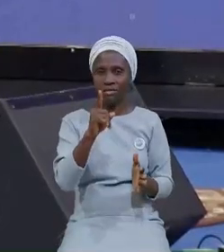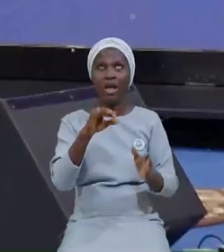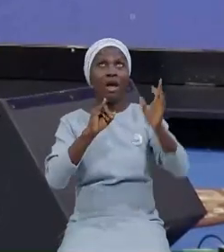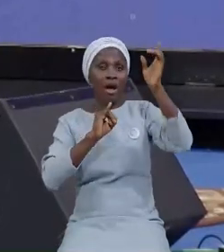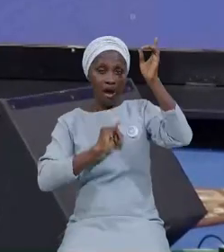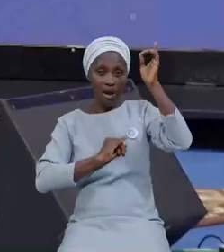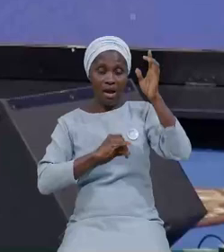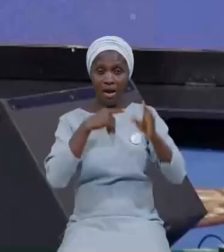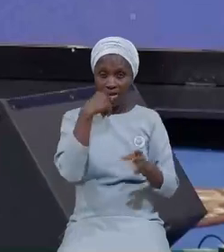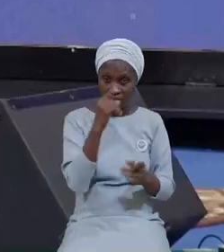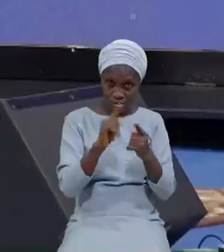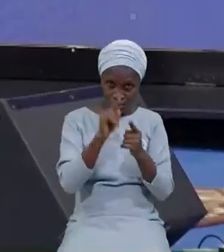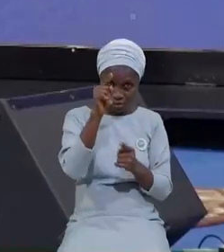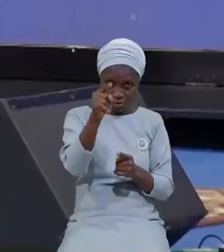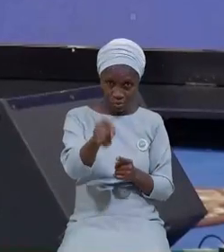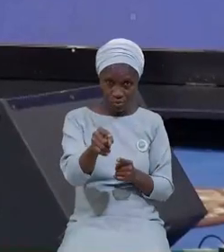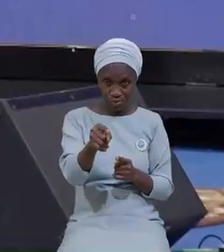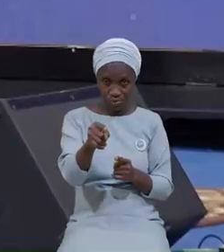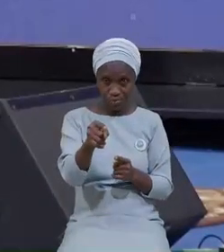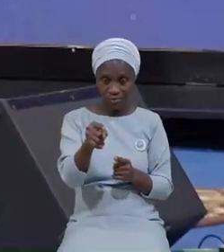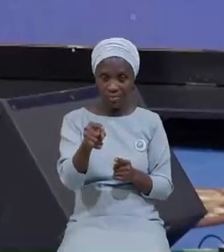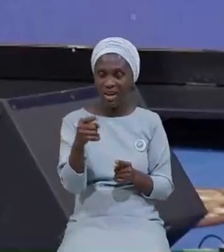certainement je vous le